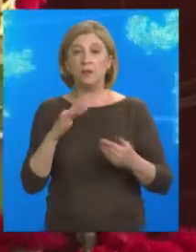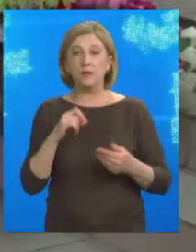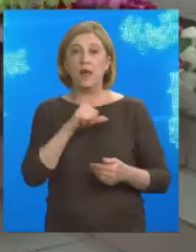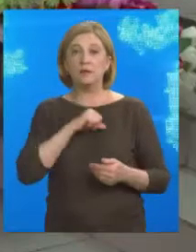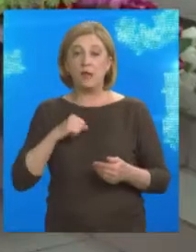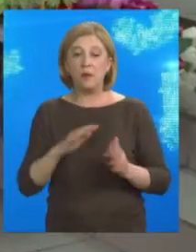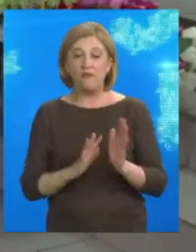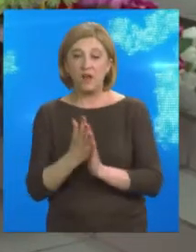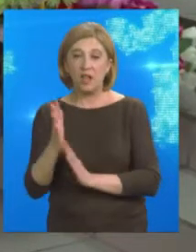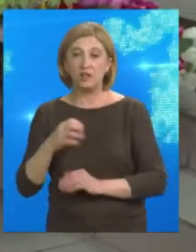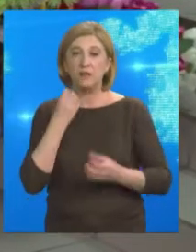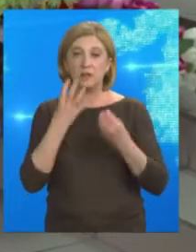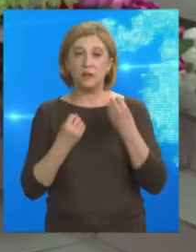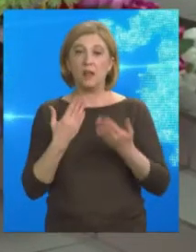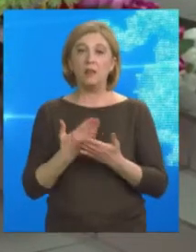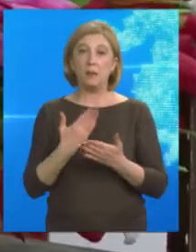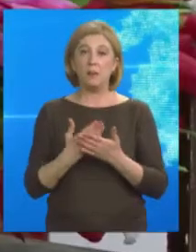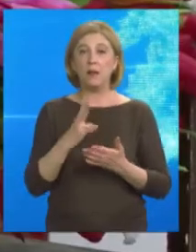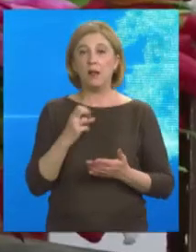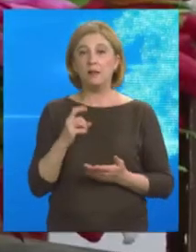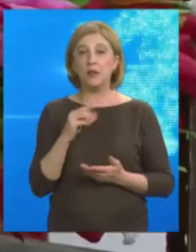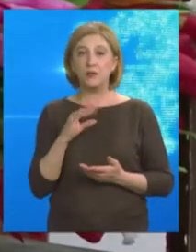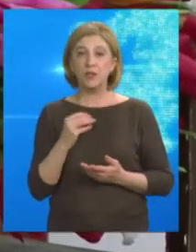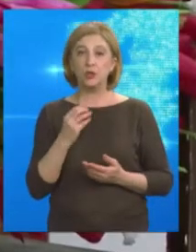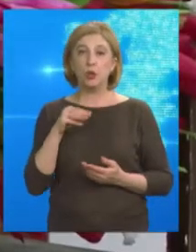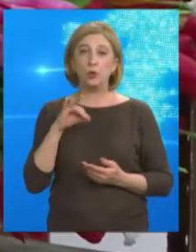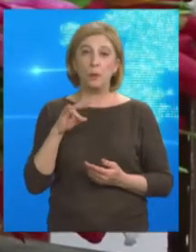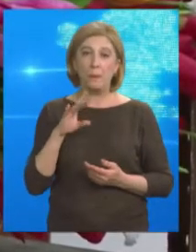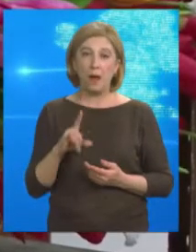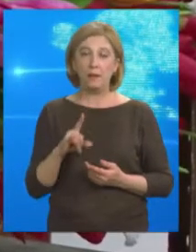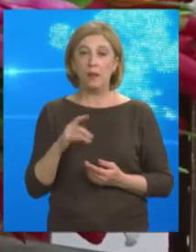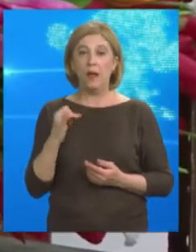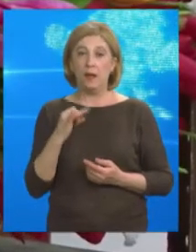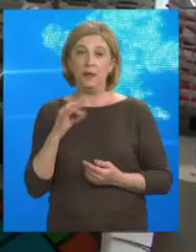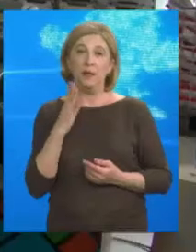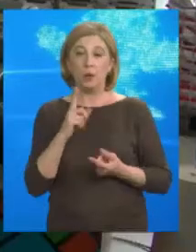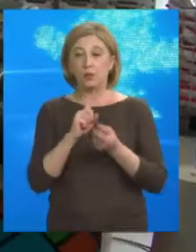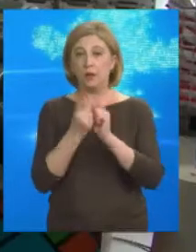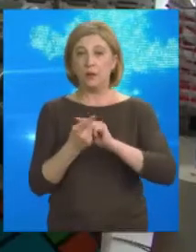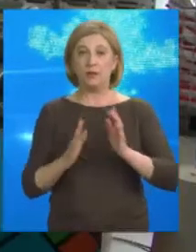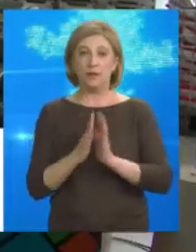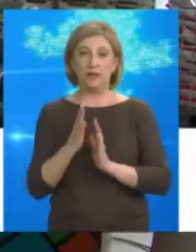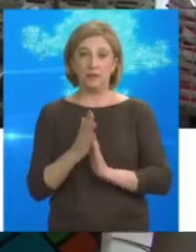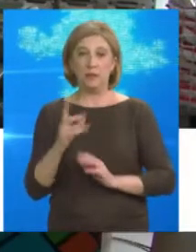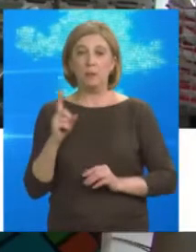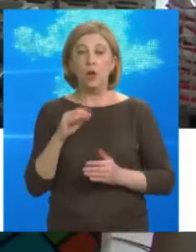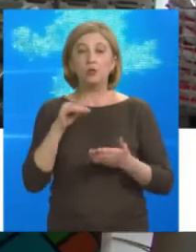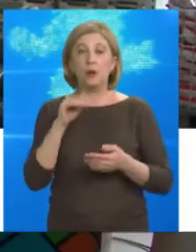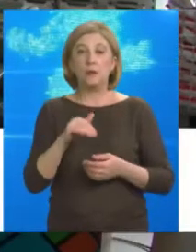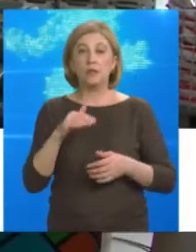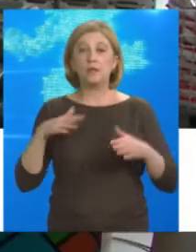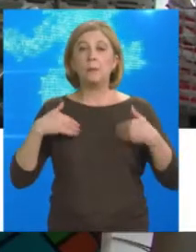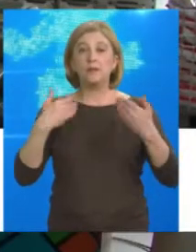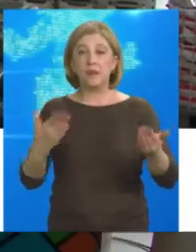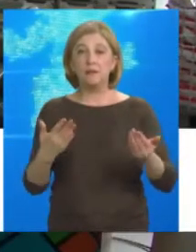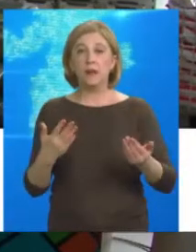самим выращивать цветы. Например, нарциссы и тюльпаны. Или вовсе найти альтернативу растениям. Что касается поздравлений